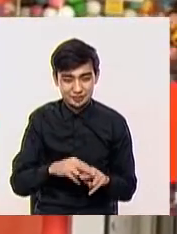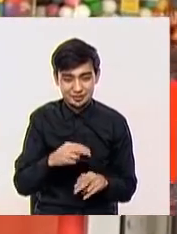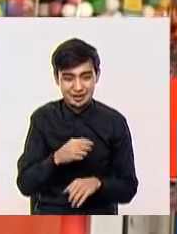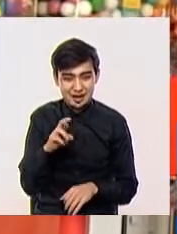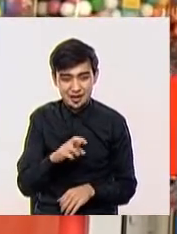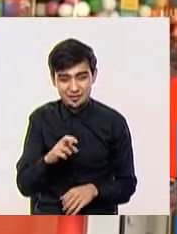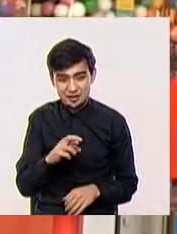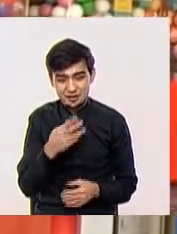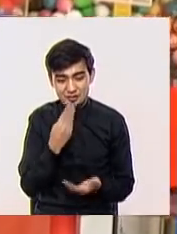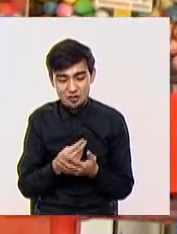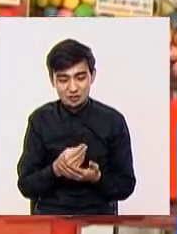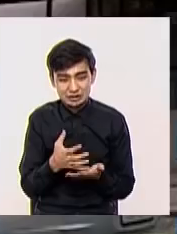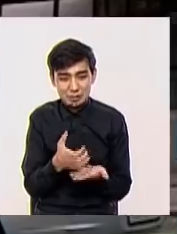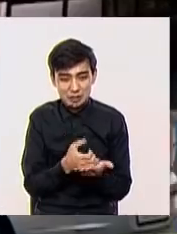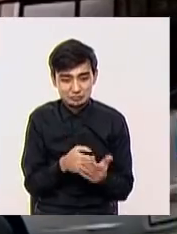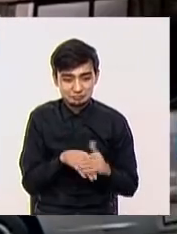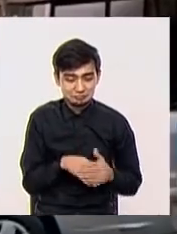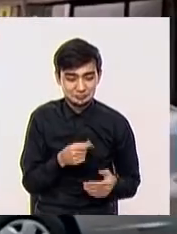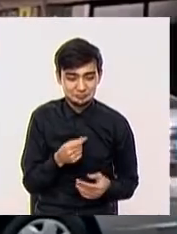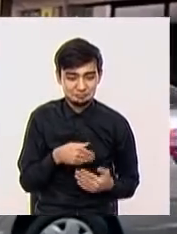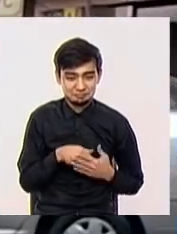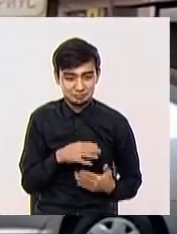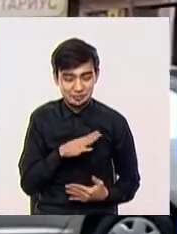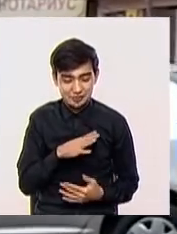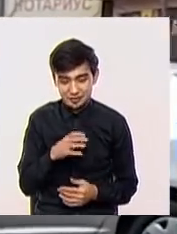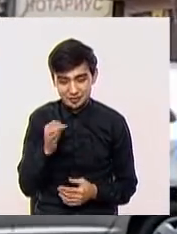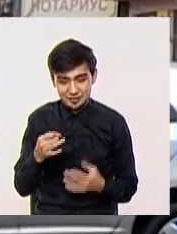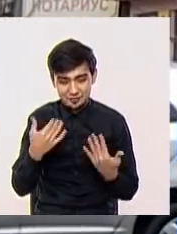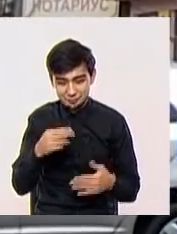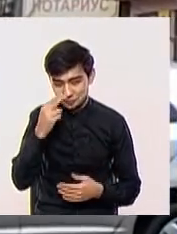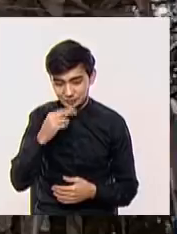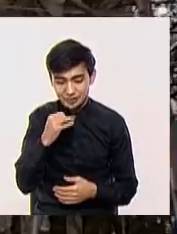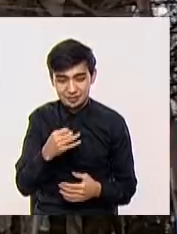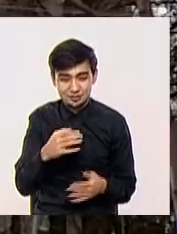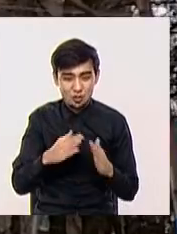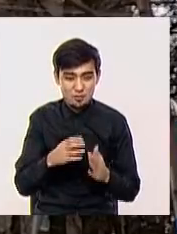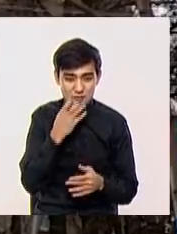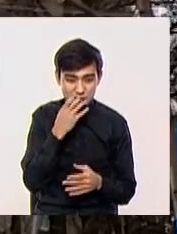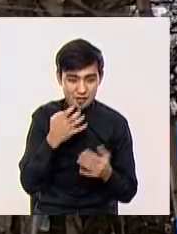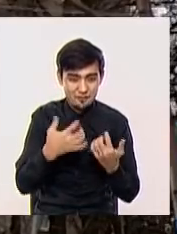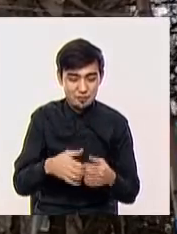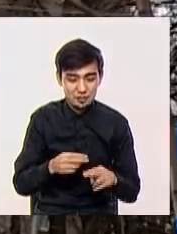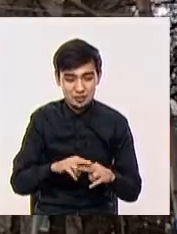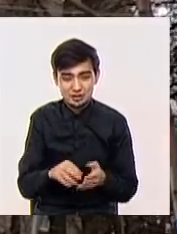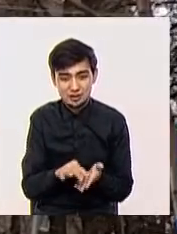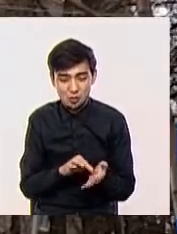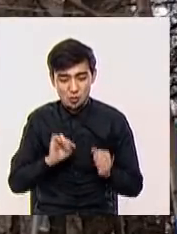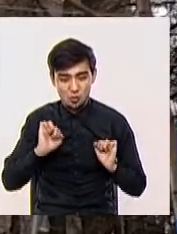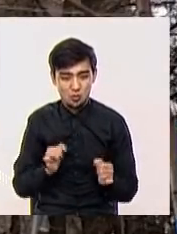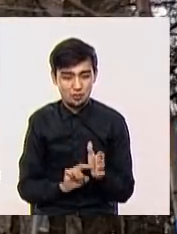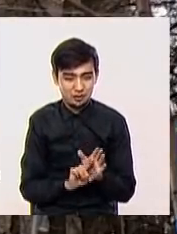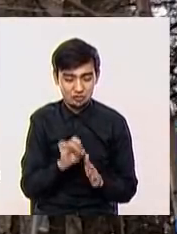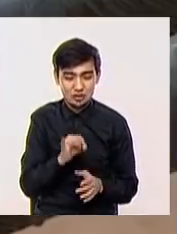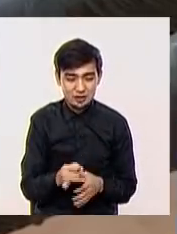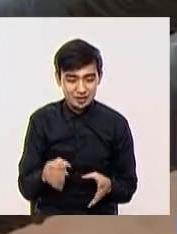событиями, достали свои запасы наличных. Проблемы возникли и с подачей тепла. В домах на автономном отоплении сразу стало холодно. Но